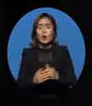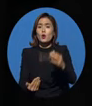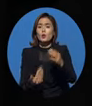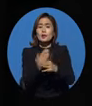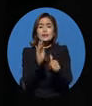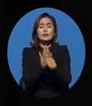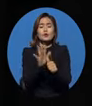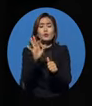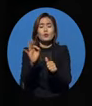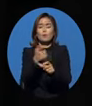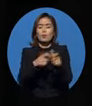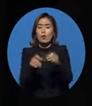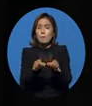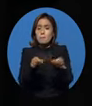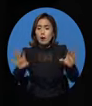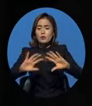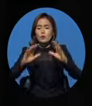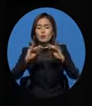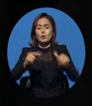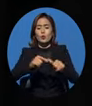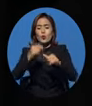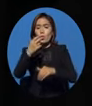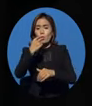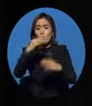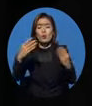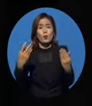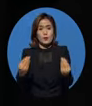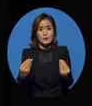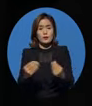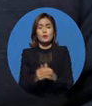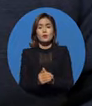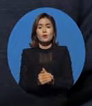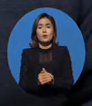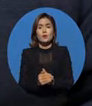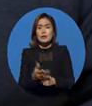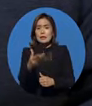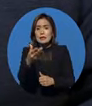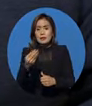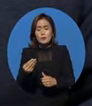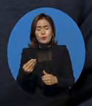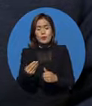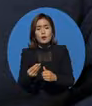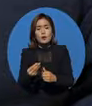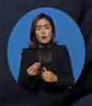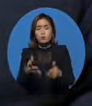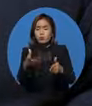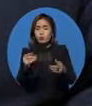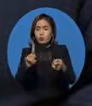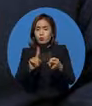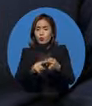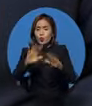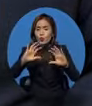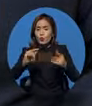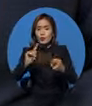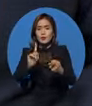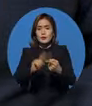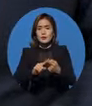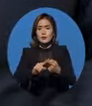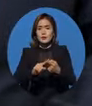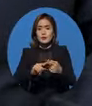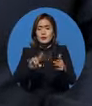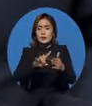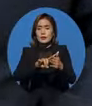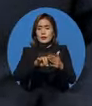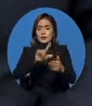지원금을 강화에서 전국민 고용보험을 완성 하겠읍니다 임대료 멈춘 법으로 임대료가 명분 국가 집안